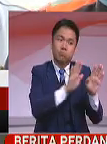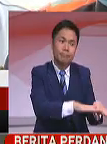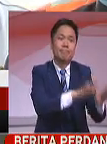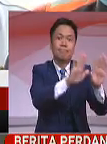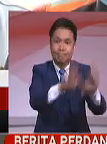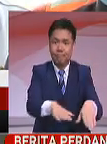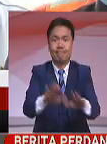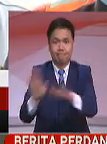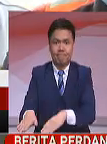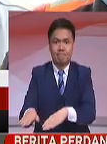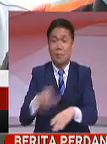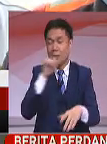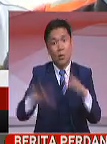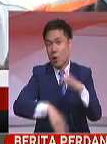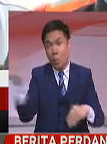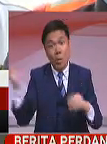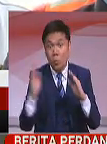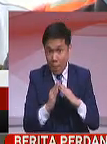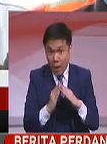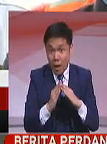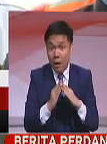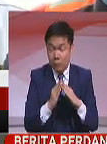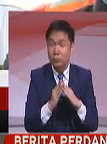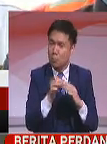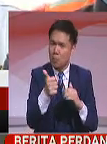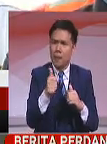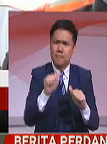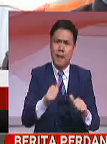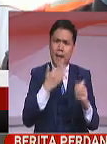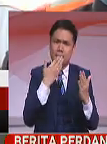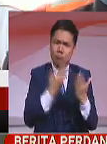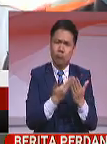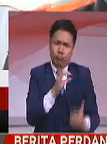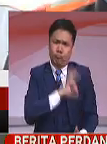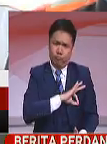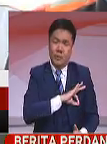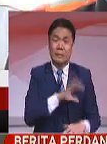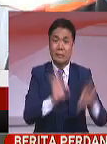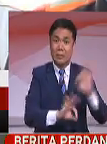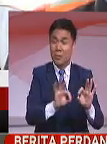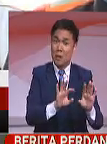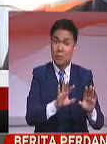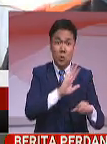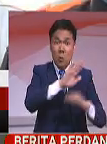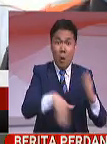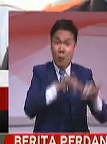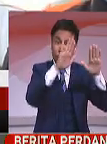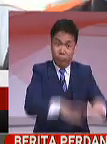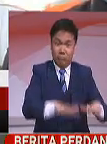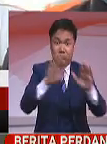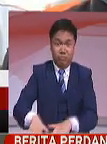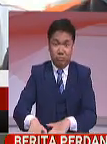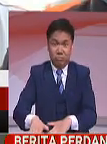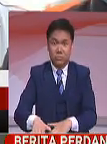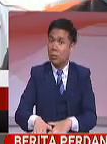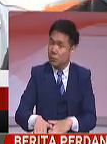yang berada di luar rumah, itu dapat membantu kita. Tapi nak lockdown sepenuhnya, itu juga merupakan satu